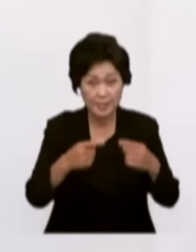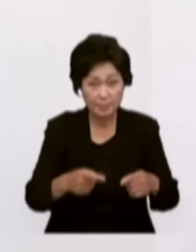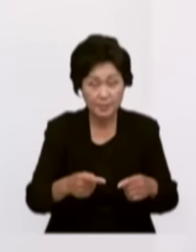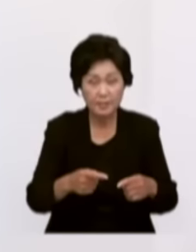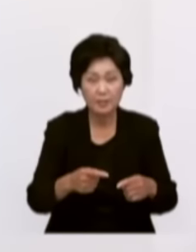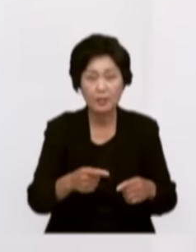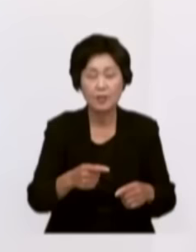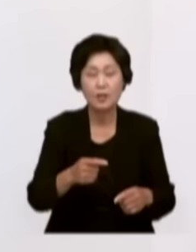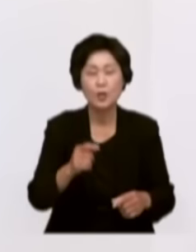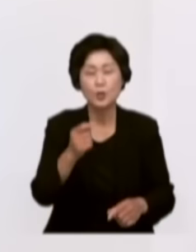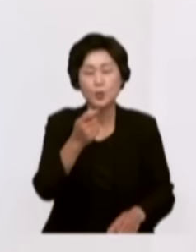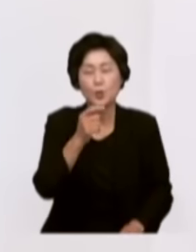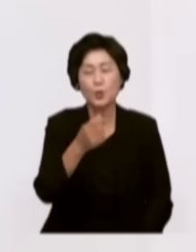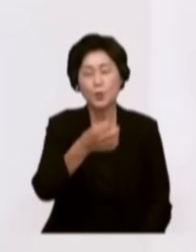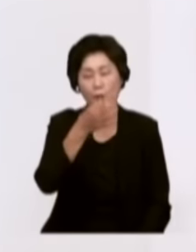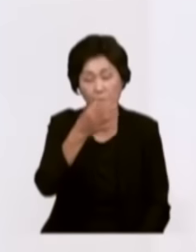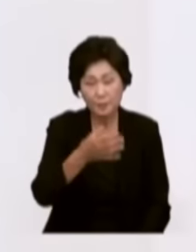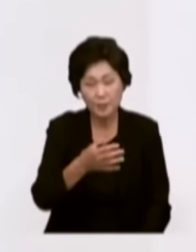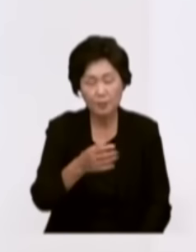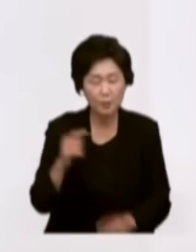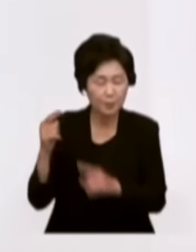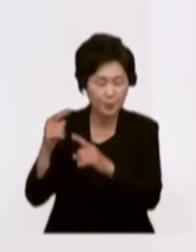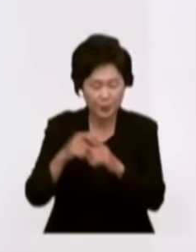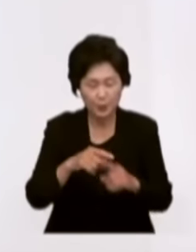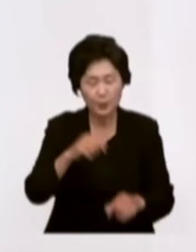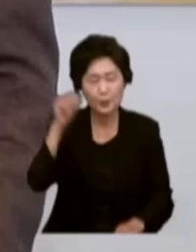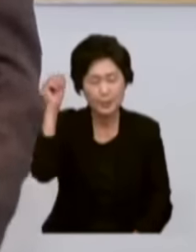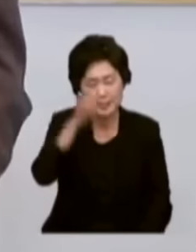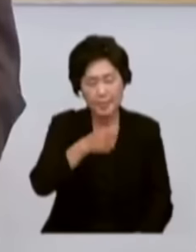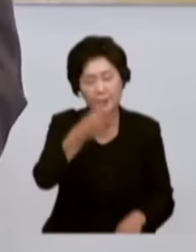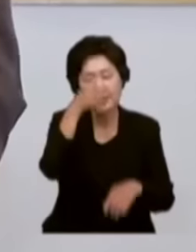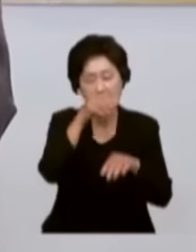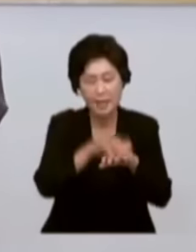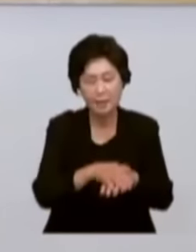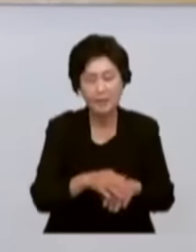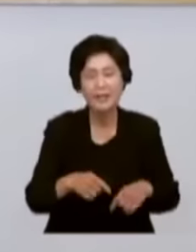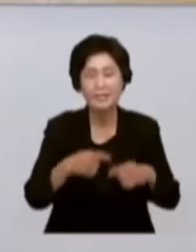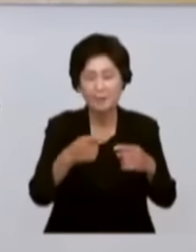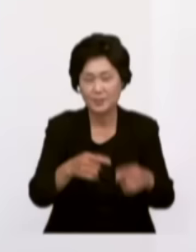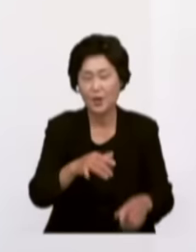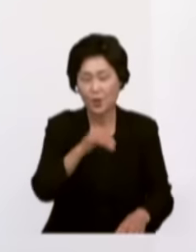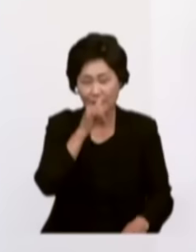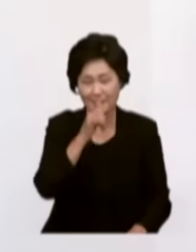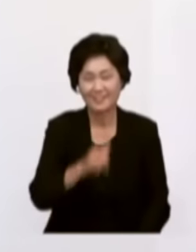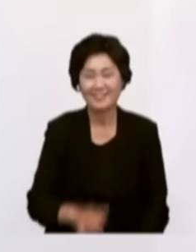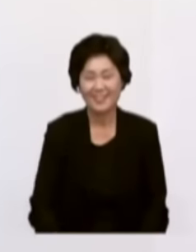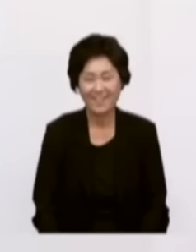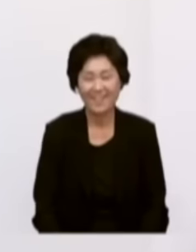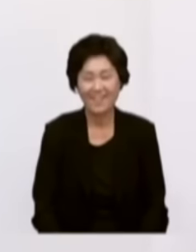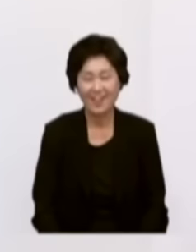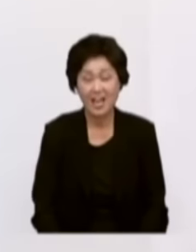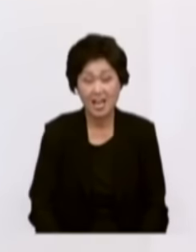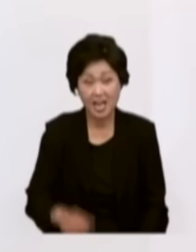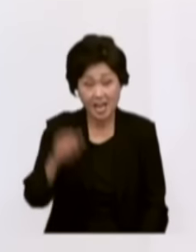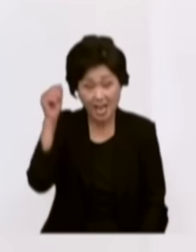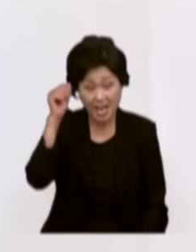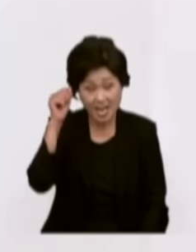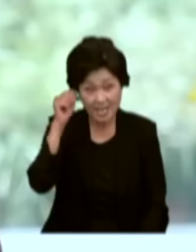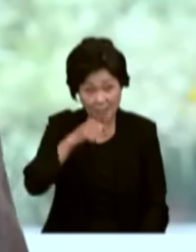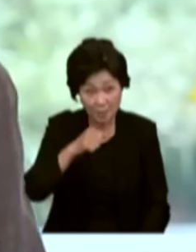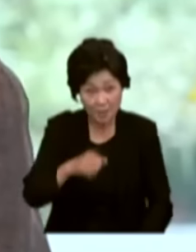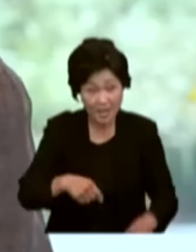힘들거나 뭐 좀 안 풀리는 게 있으면 무조건 새벽 기도 달려가서 기도합니다. 네. 새벽형이구나. 예, 새벽형. 새벽에 가면 아무도 없고 좋아서.